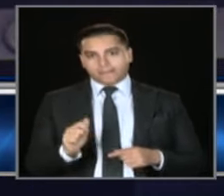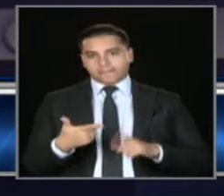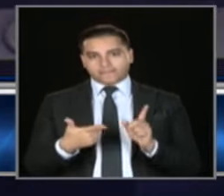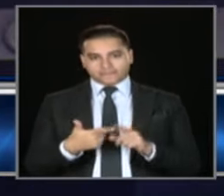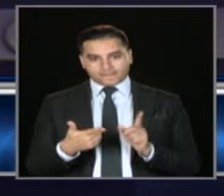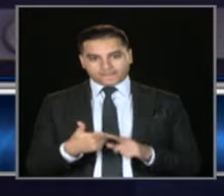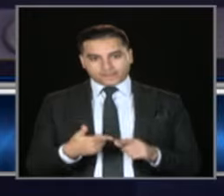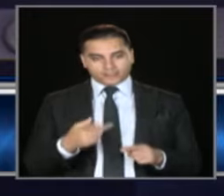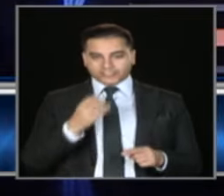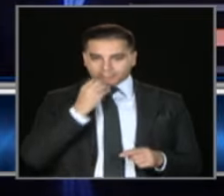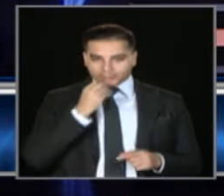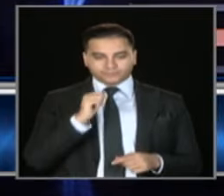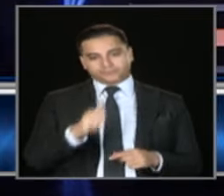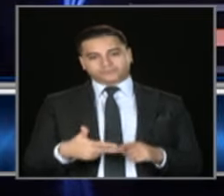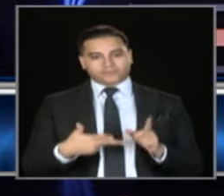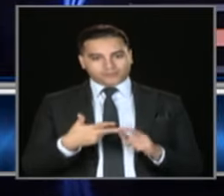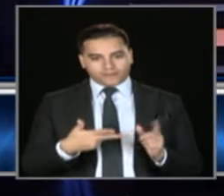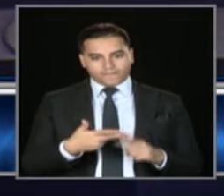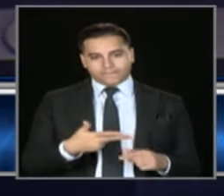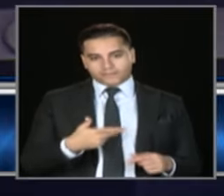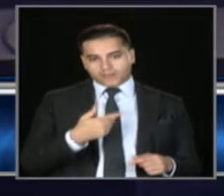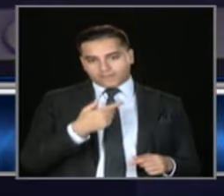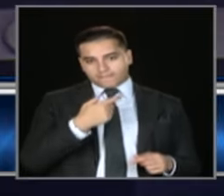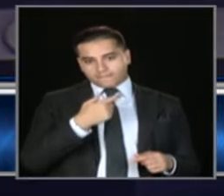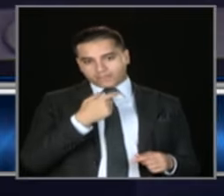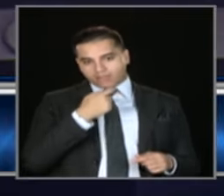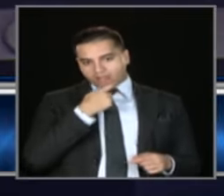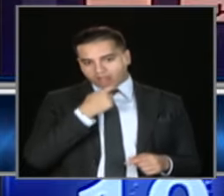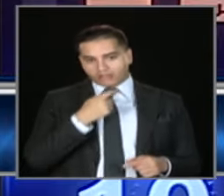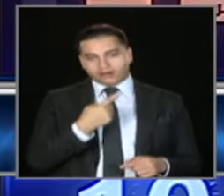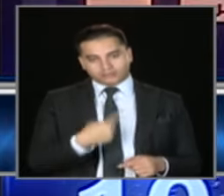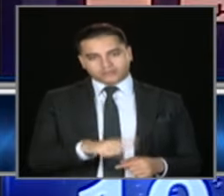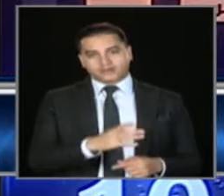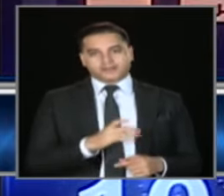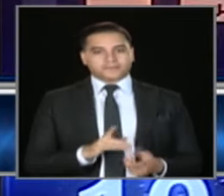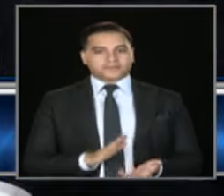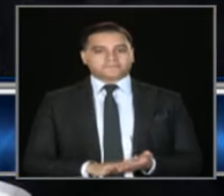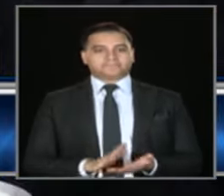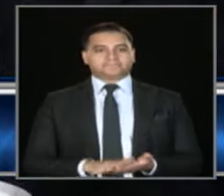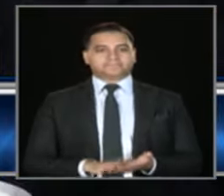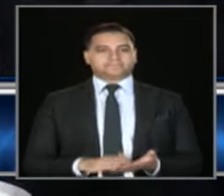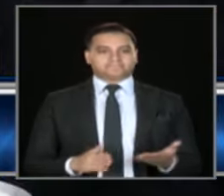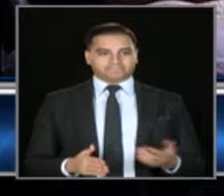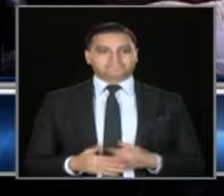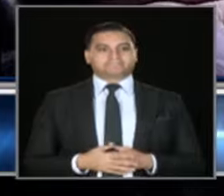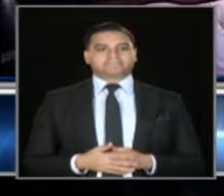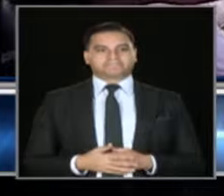وحكومة الكيان الصهيوني بريطانيا، وحكومة إنجلترا. وإجابة صحيحة.